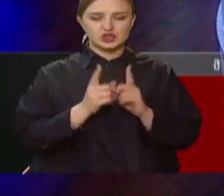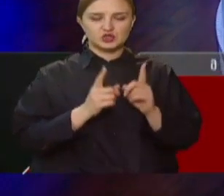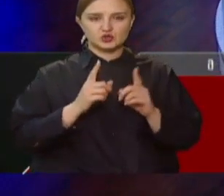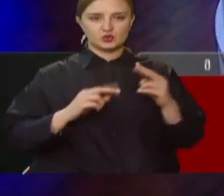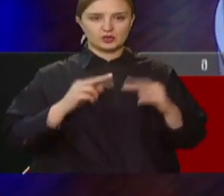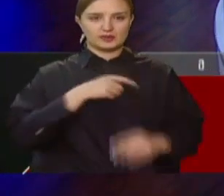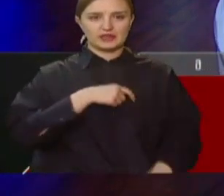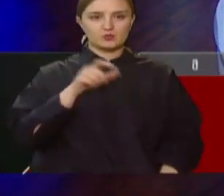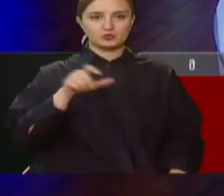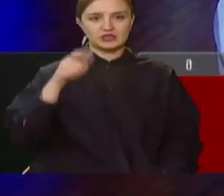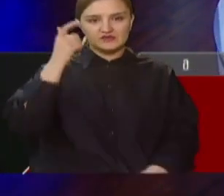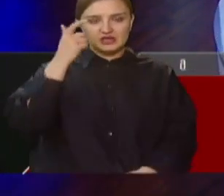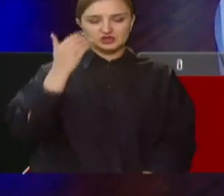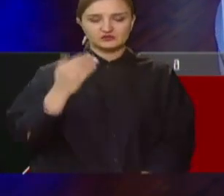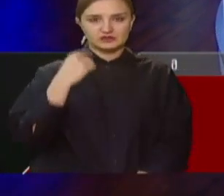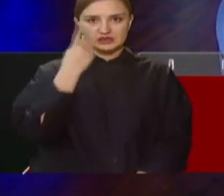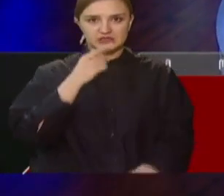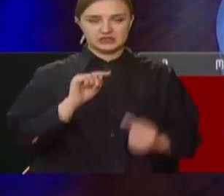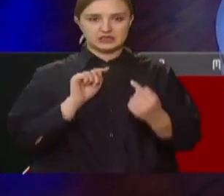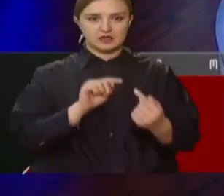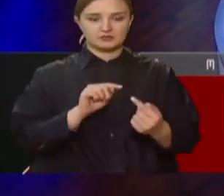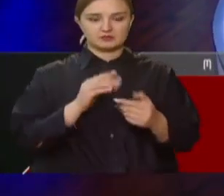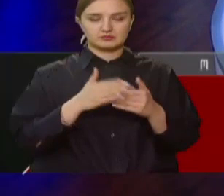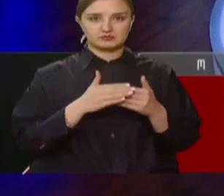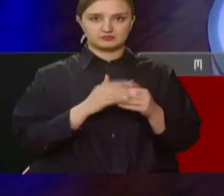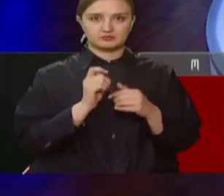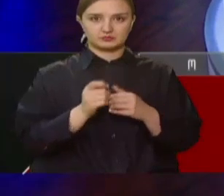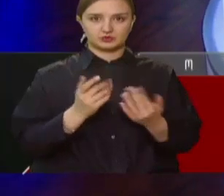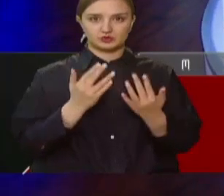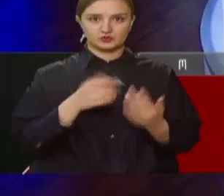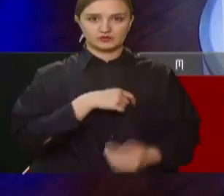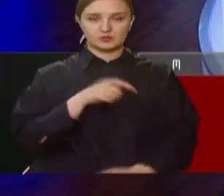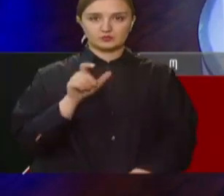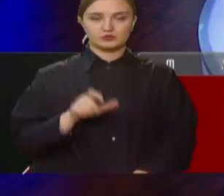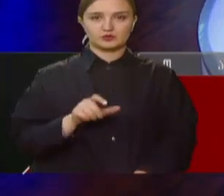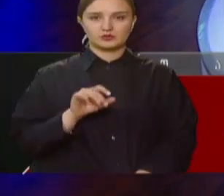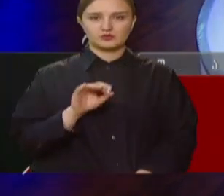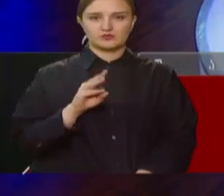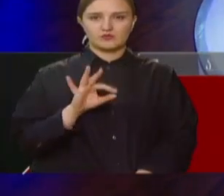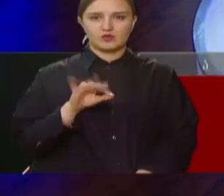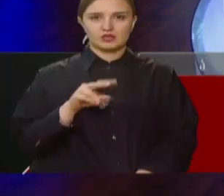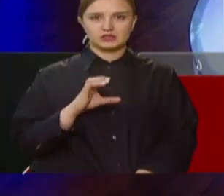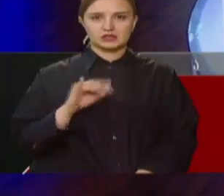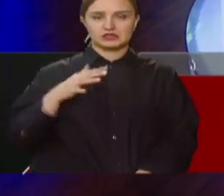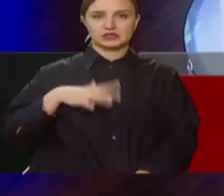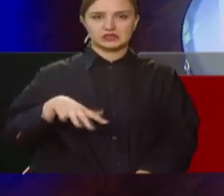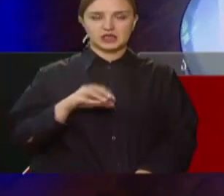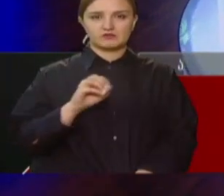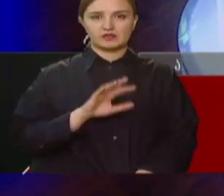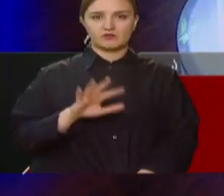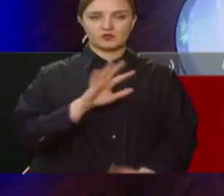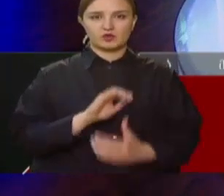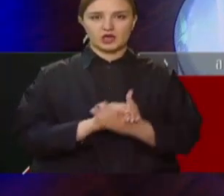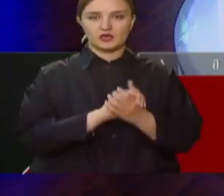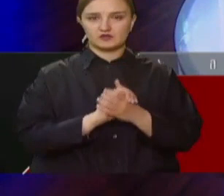ბიძინა ივანიშვილის წინააღმდეგ პერსონალური სანქციების დაწესებას ითხოვს. დეპუტატი იაცეკ სარიუშვილსკი კი საქართველოსთვის ევროკავშირის